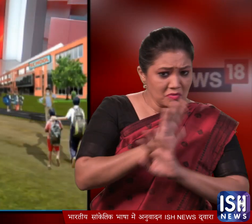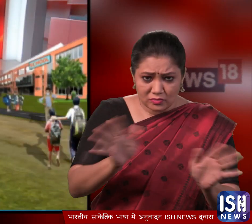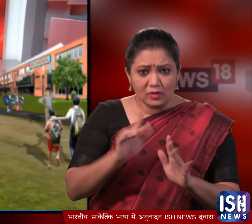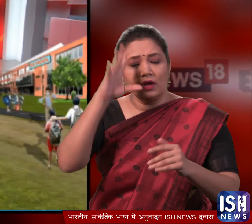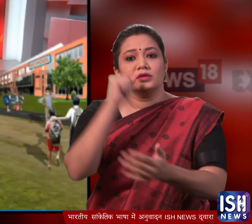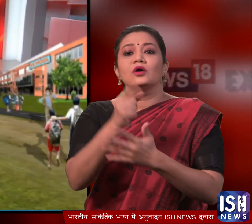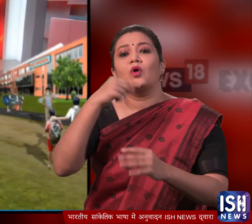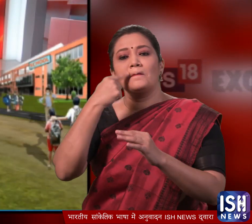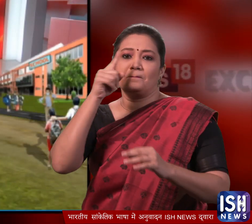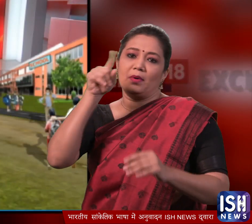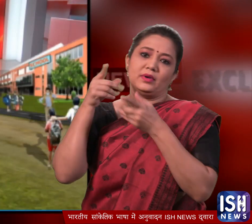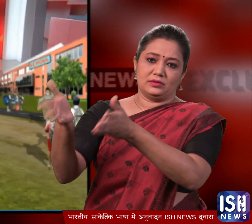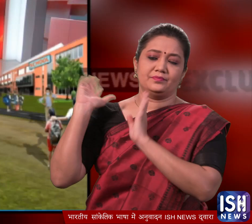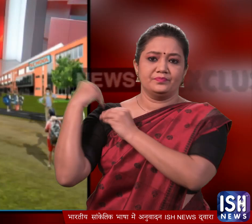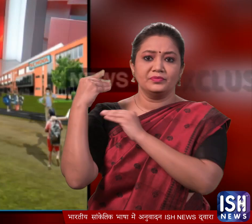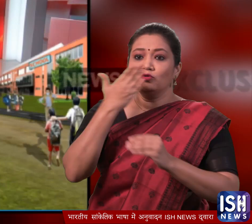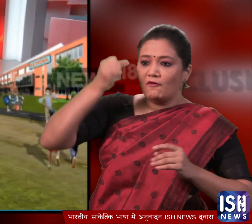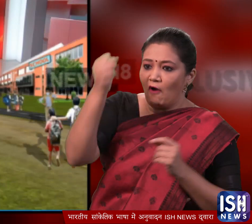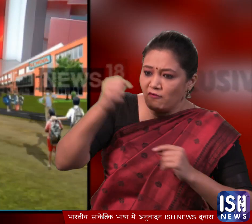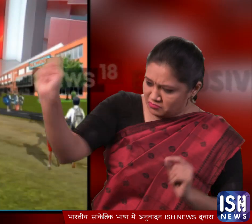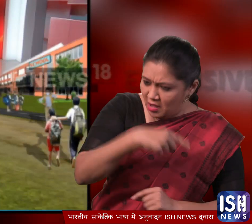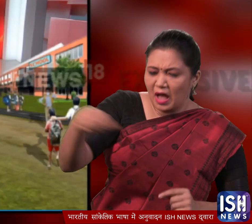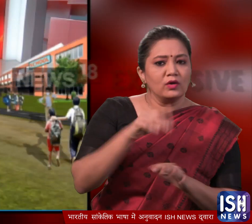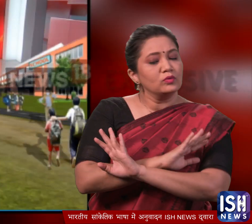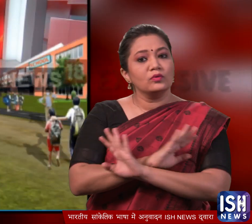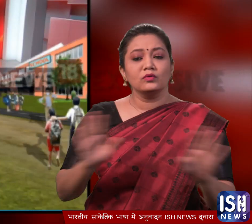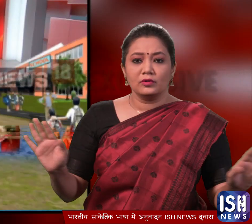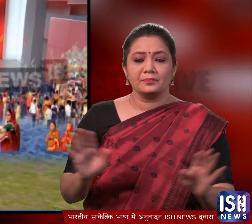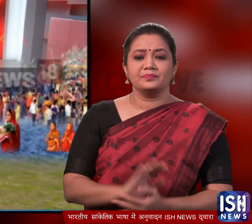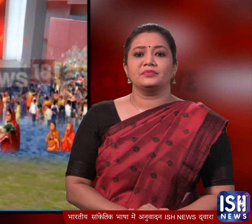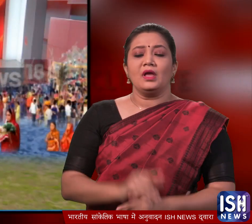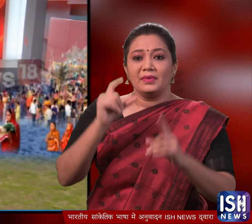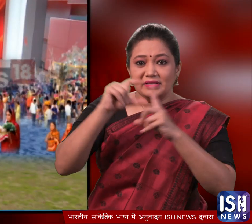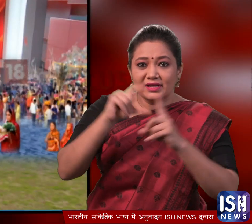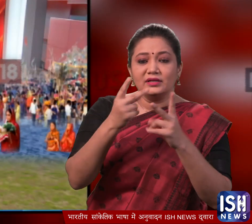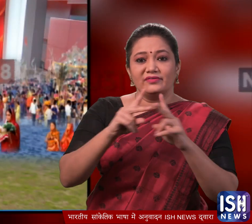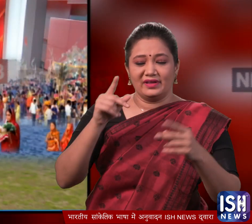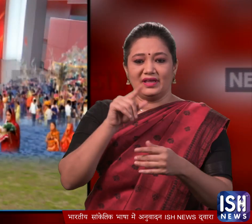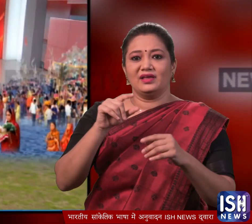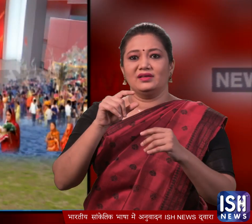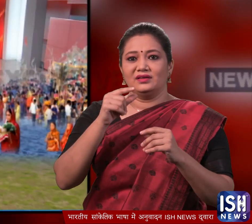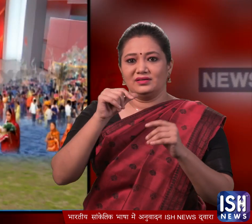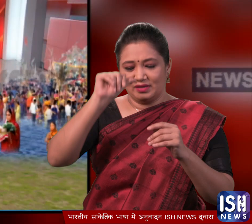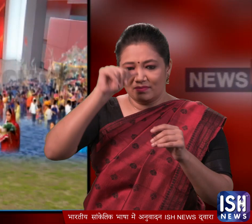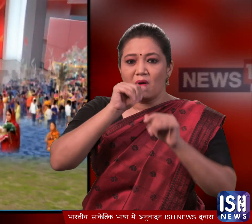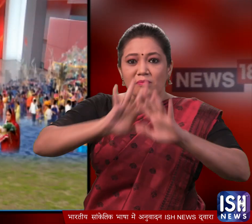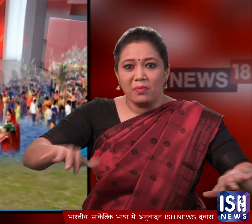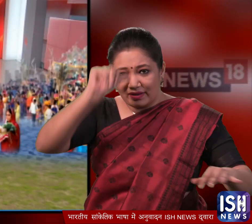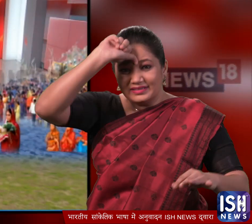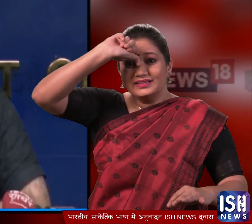माता पिता का होगा। स्कूल इस बात के लिए उन पर दबाव नहीं डाल सकेंगे। इसके अलावा दिल्ली में शर्तों के साथ इस बार छठ पूजा की इजाजत भी दे